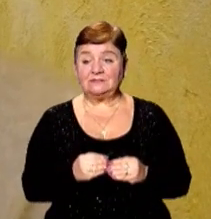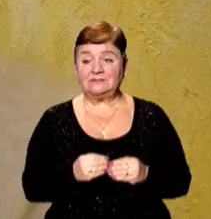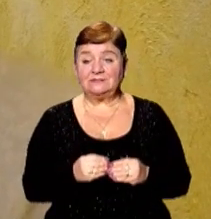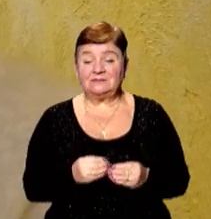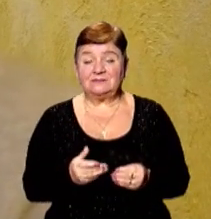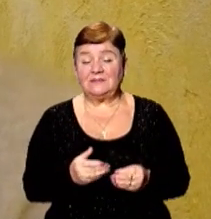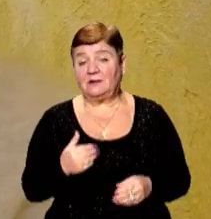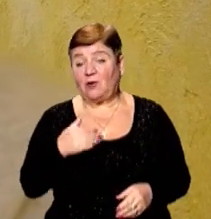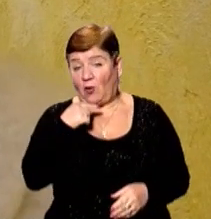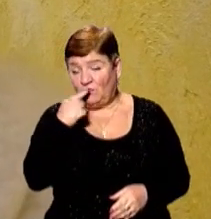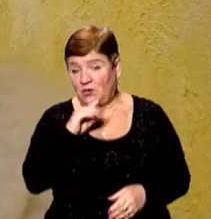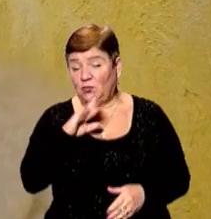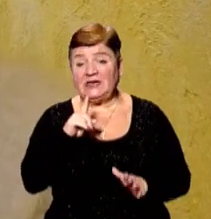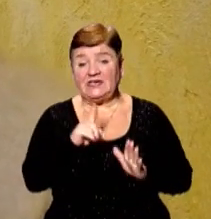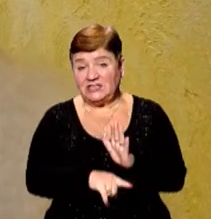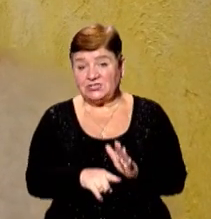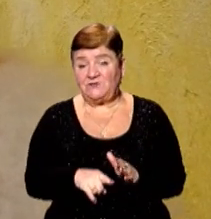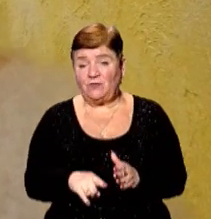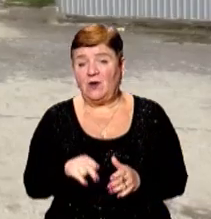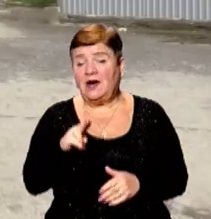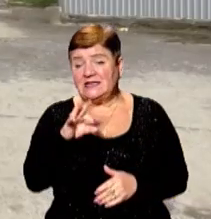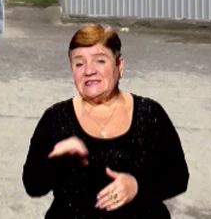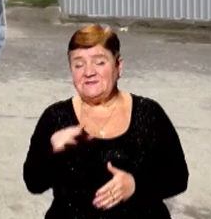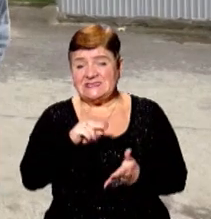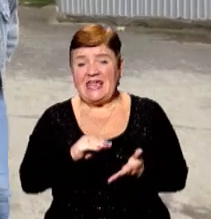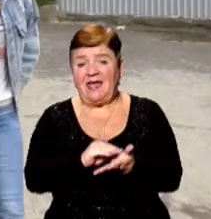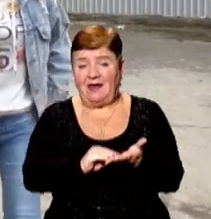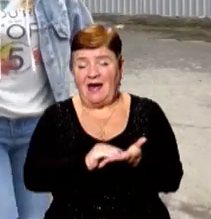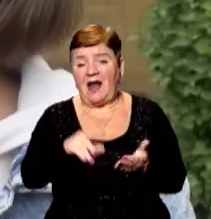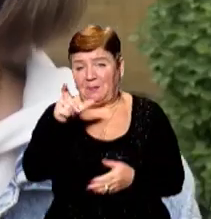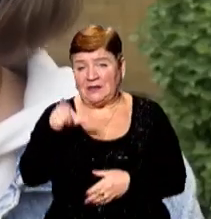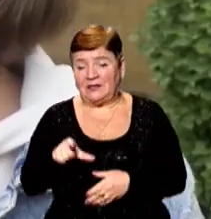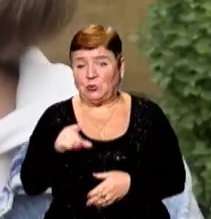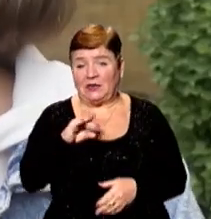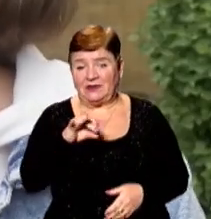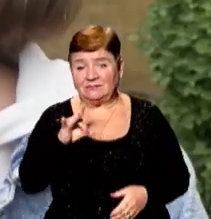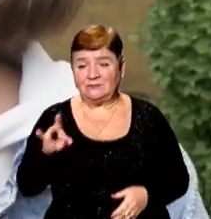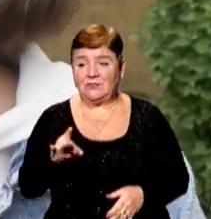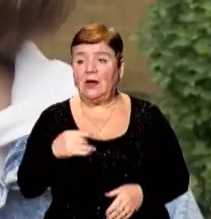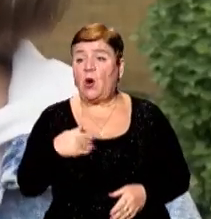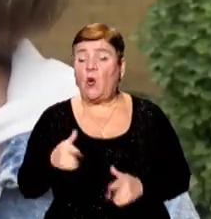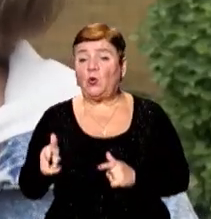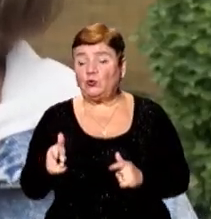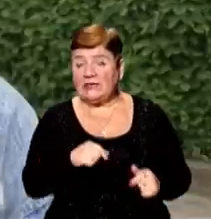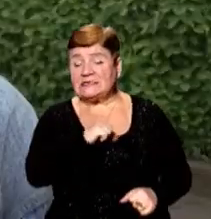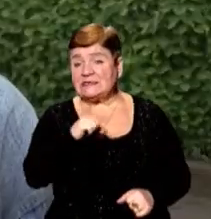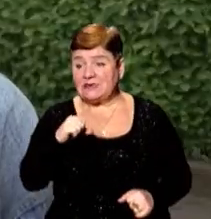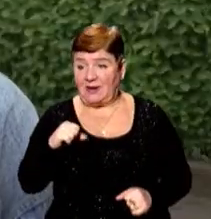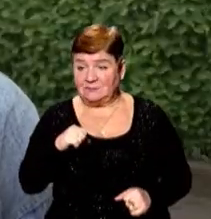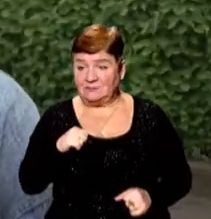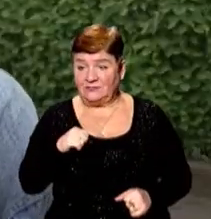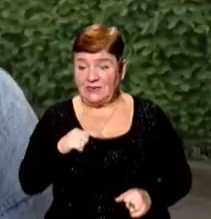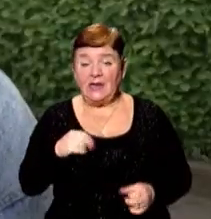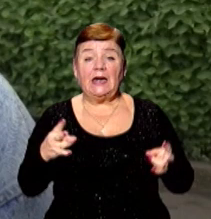воно ж, не дешево коштує, ці всі репетитори. Одинадцятикласниця Юліана Попович готується до ЗНО самостійно.